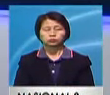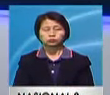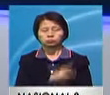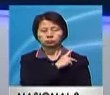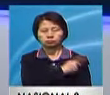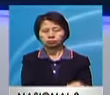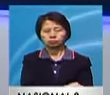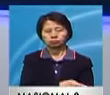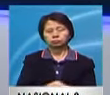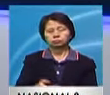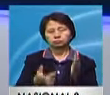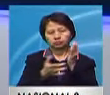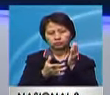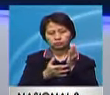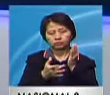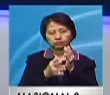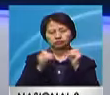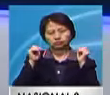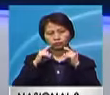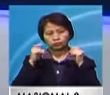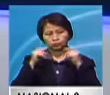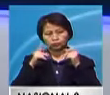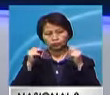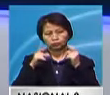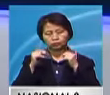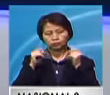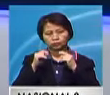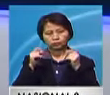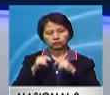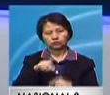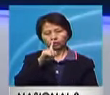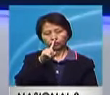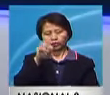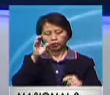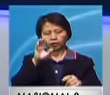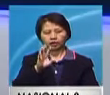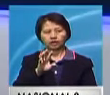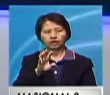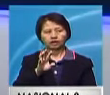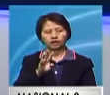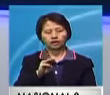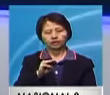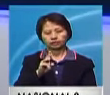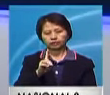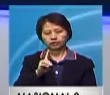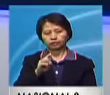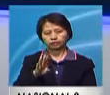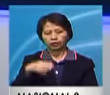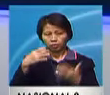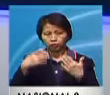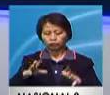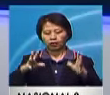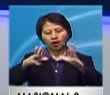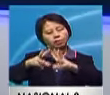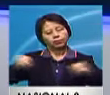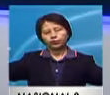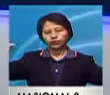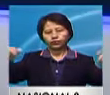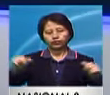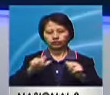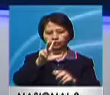Powertech Investment Holdings Siam Berhad Subsidiary One Malaysia Development Berhad YMDB telah melangsaikan